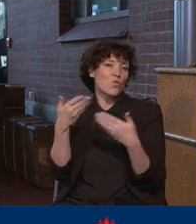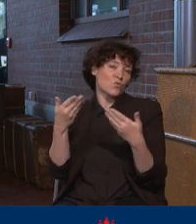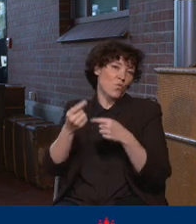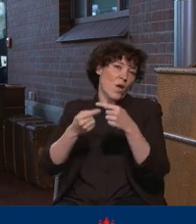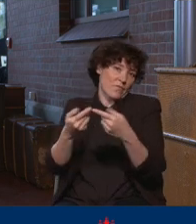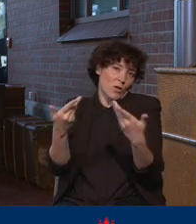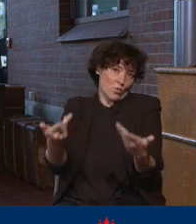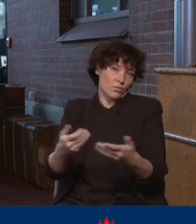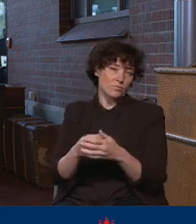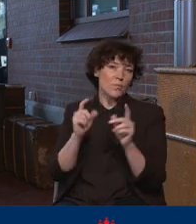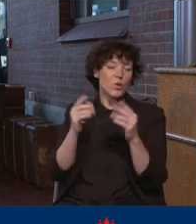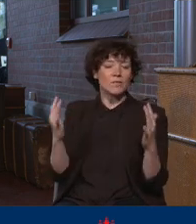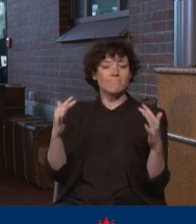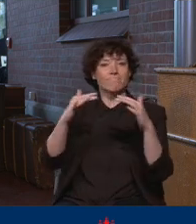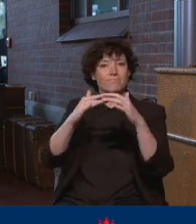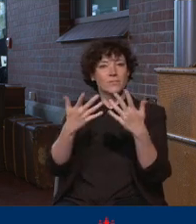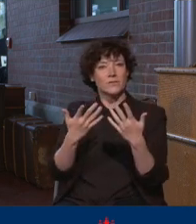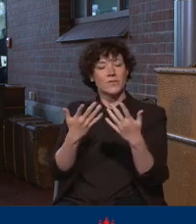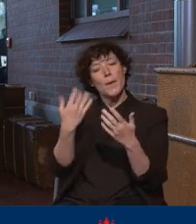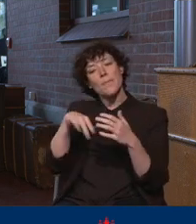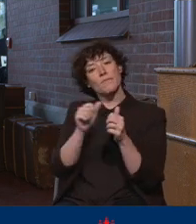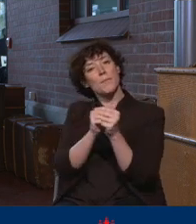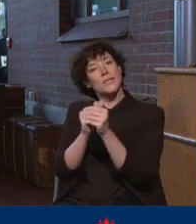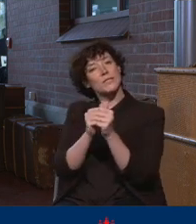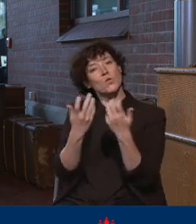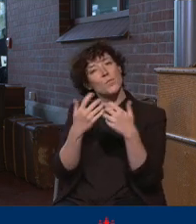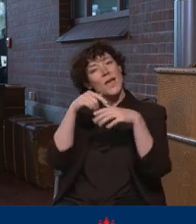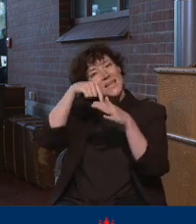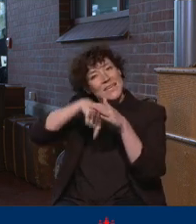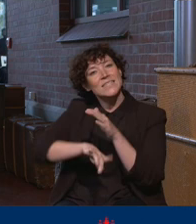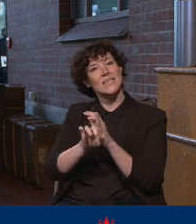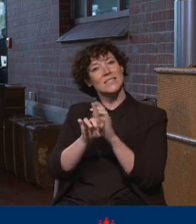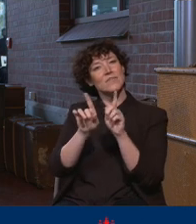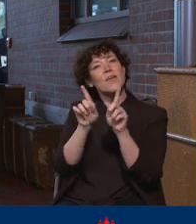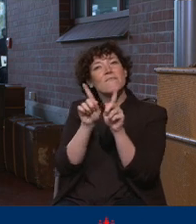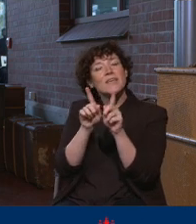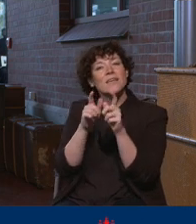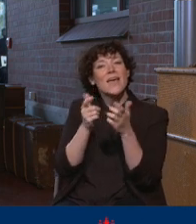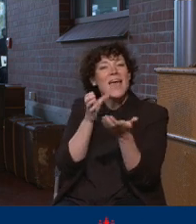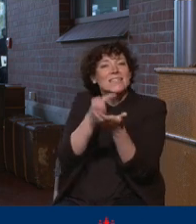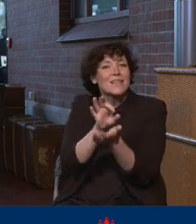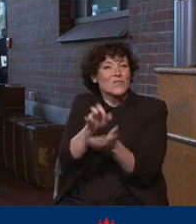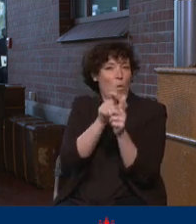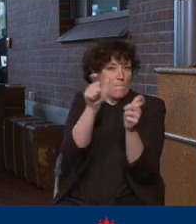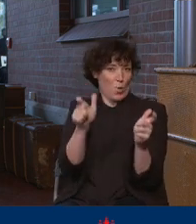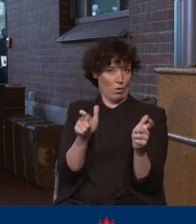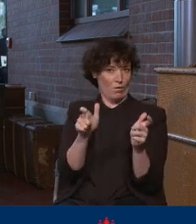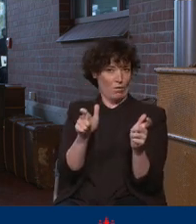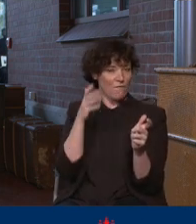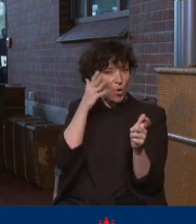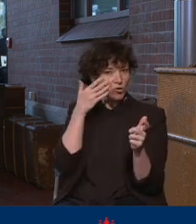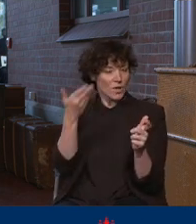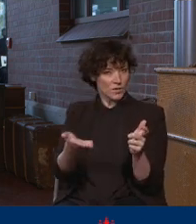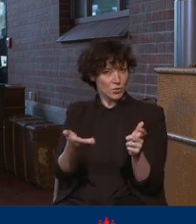eine intensivierung der beziehungen quasi eine brücke ersetzen gewesen wäre und das ist hier